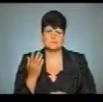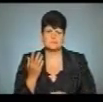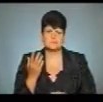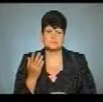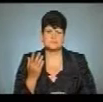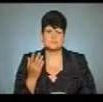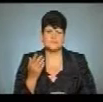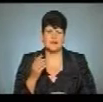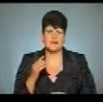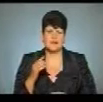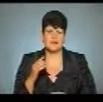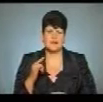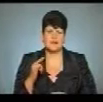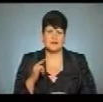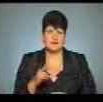авіатора,